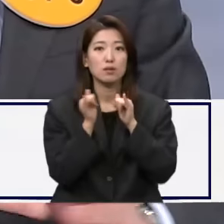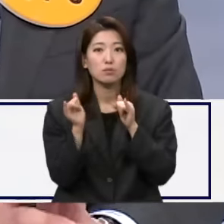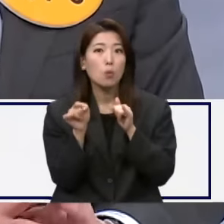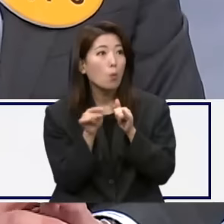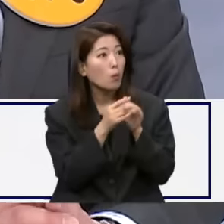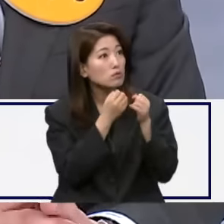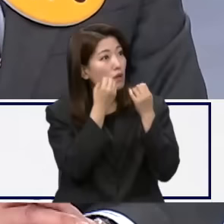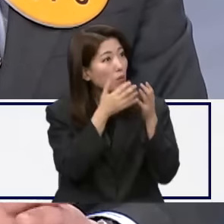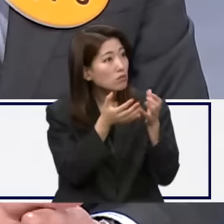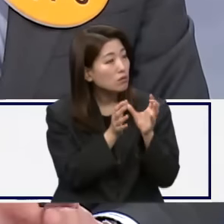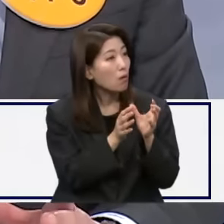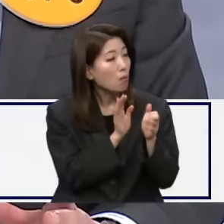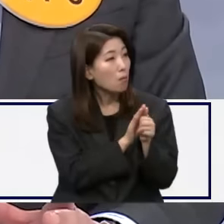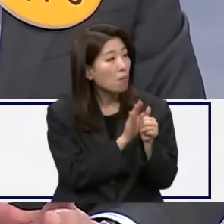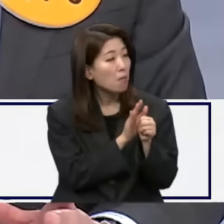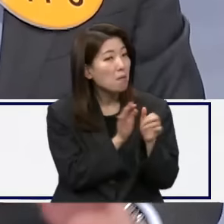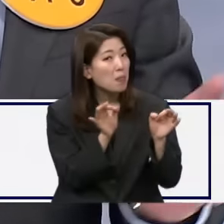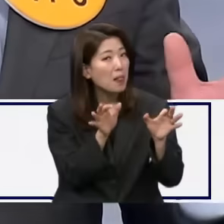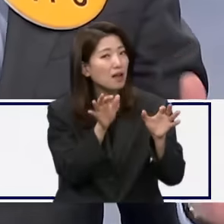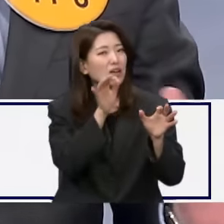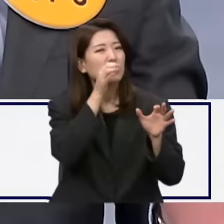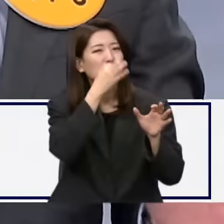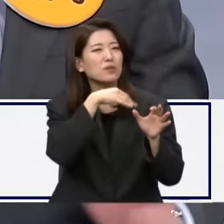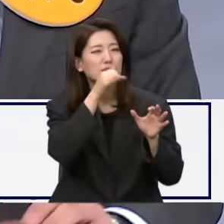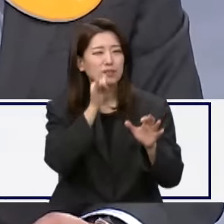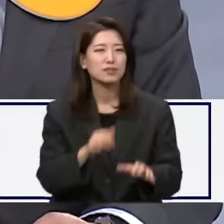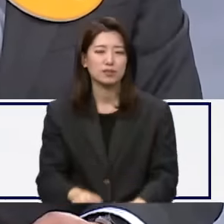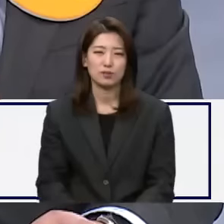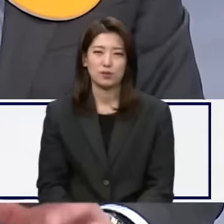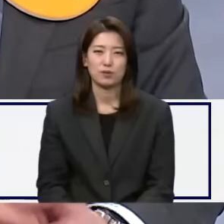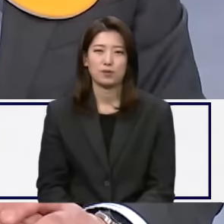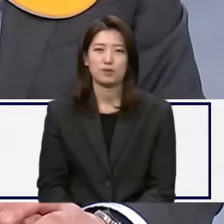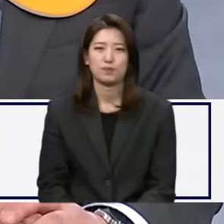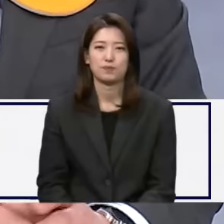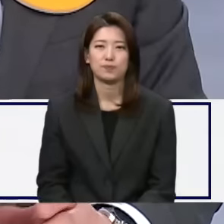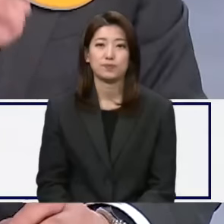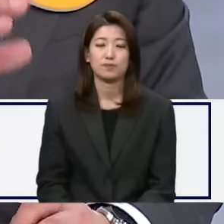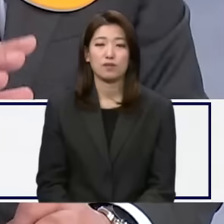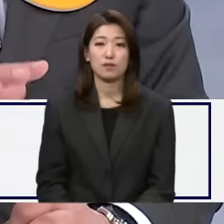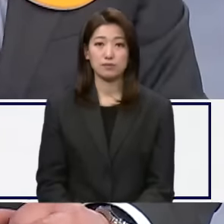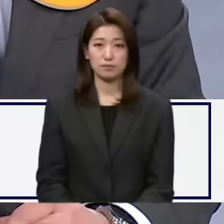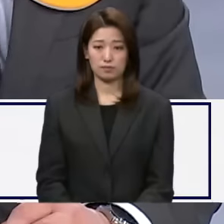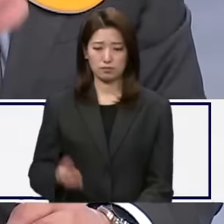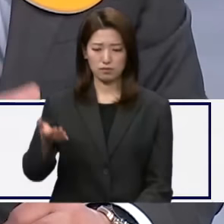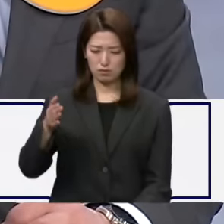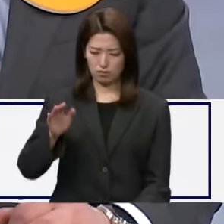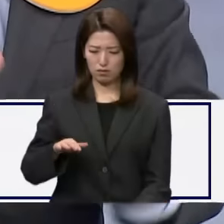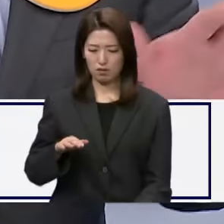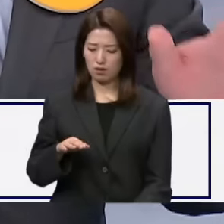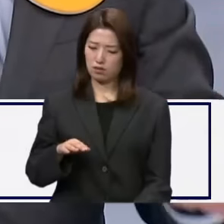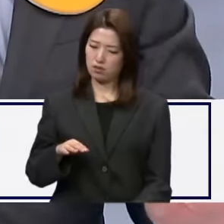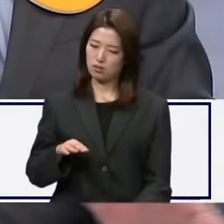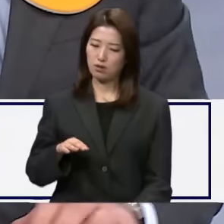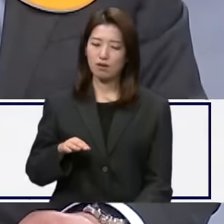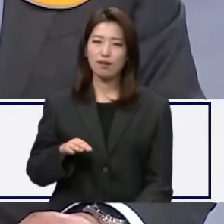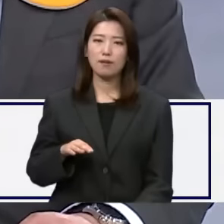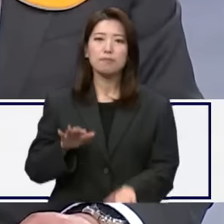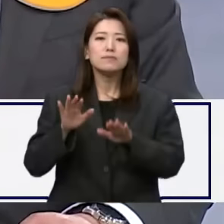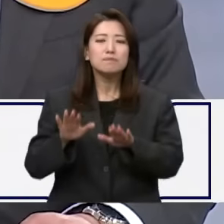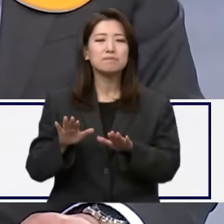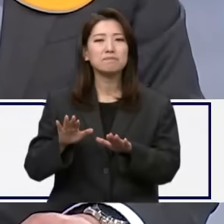저는 이제 이게 중도 소구력이 있는 것인가 이제 이렇게 투트랙으로 가는데 중도에서 그러면 과연 이게 이제 약간 연음 가라앉고 먼지가 가라앉을